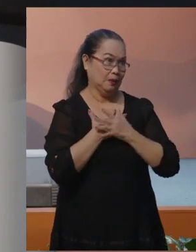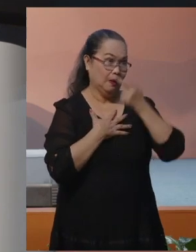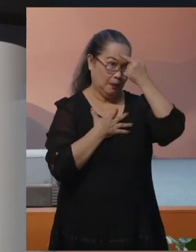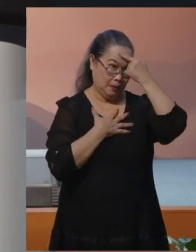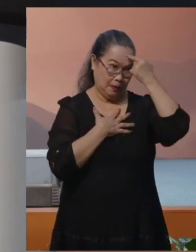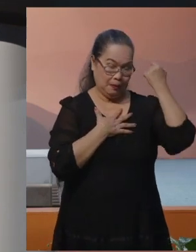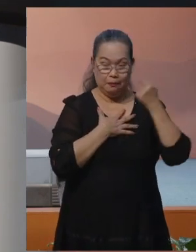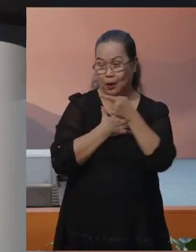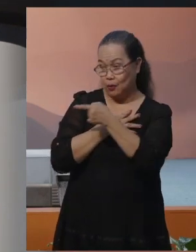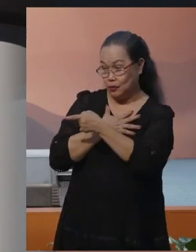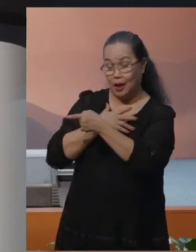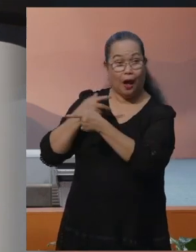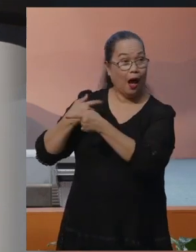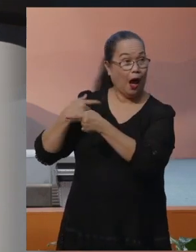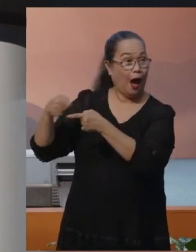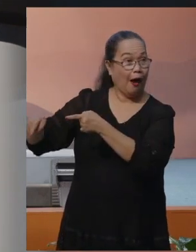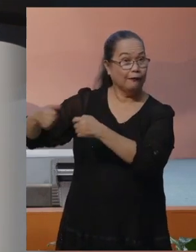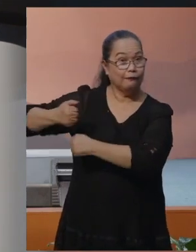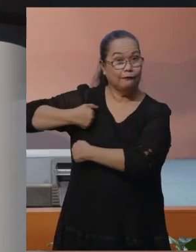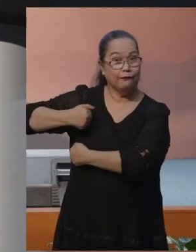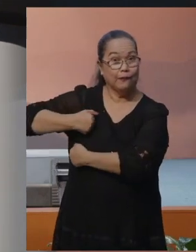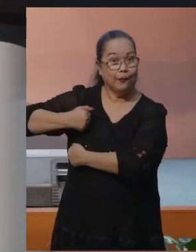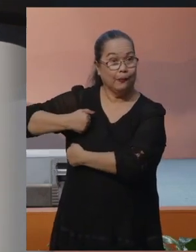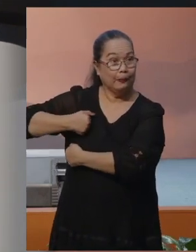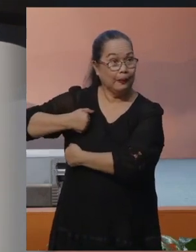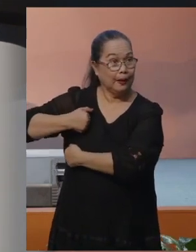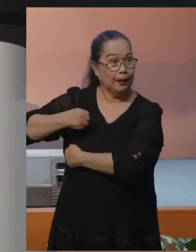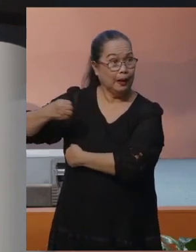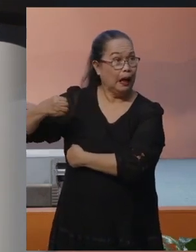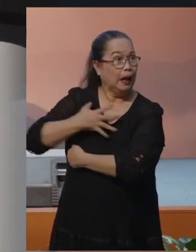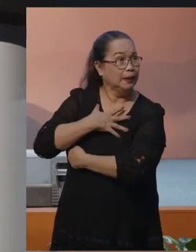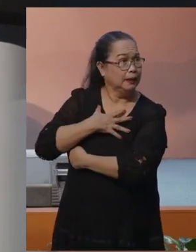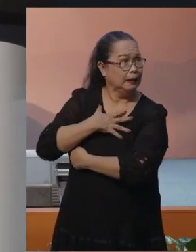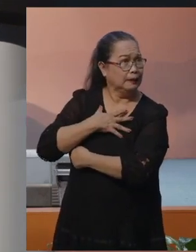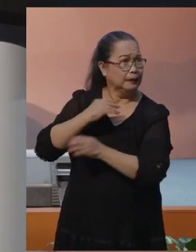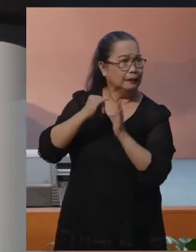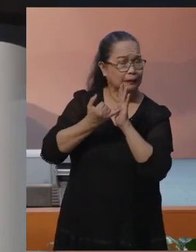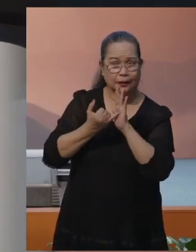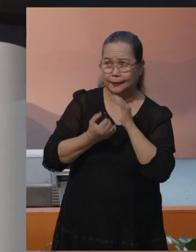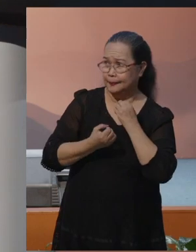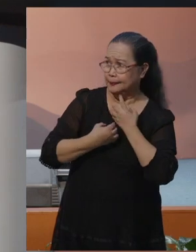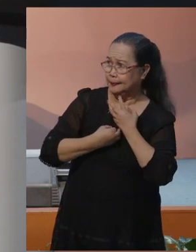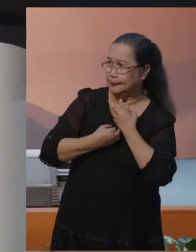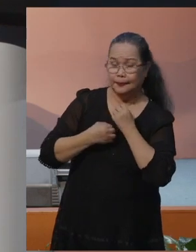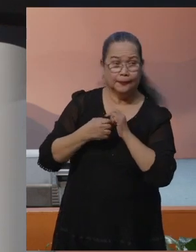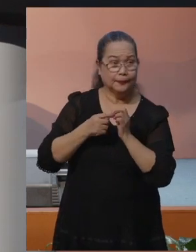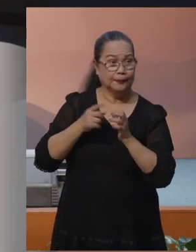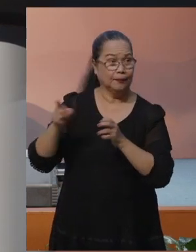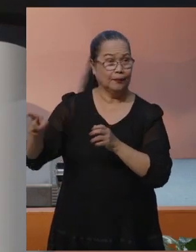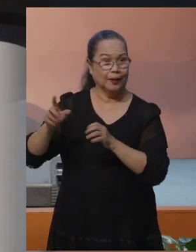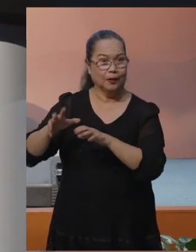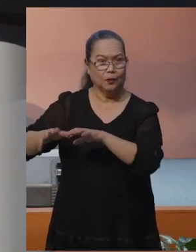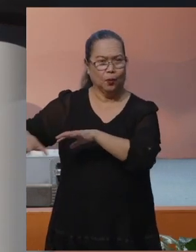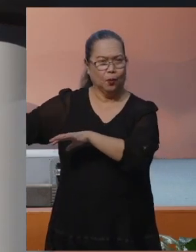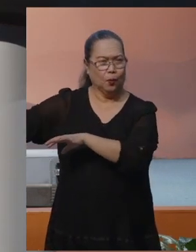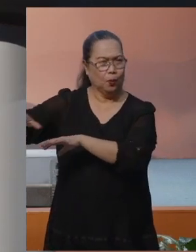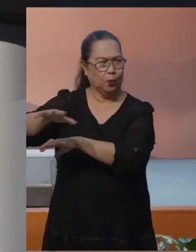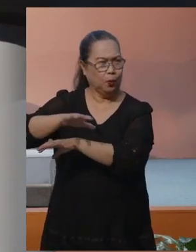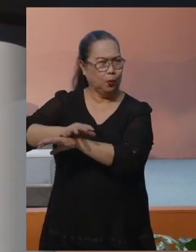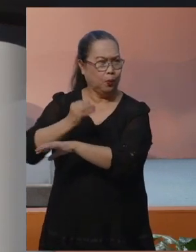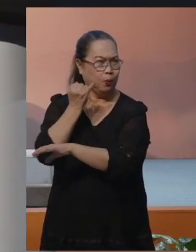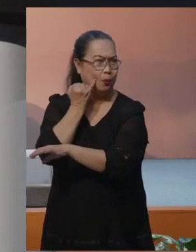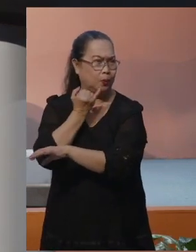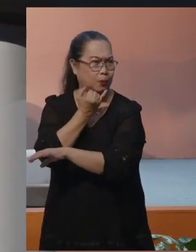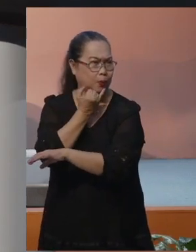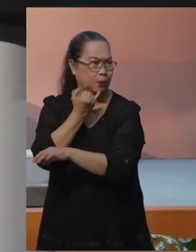sapagkat nariyan na ang army. Ang takot ng hari ng Jerusalem ay mula sa makapangyarihang paglipol ng Israel